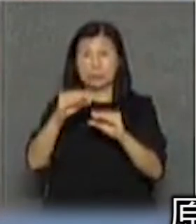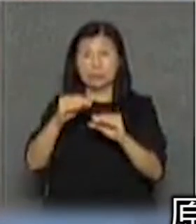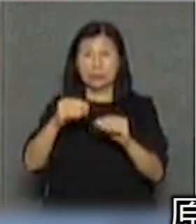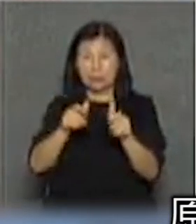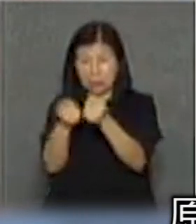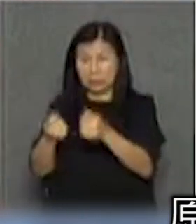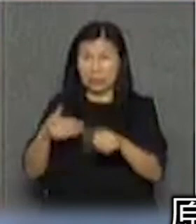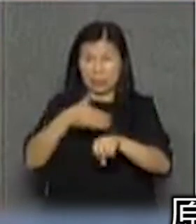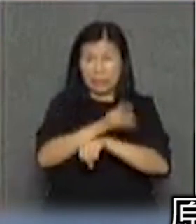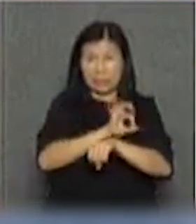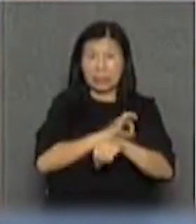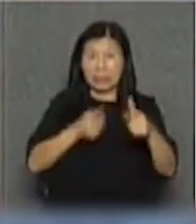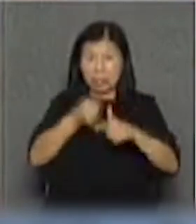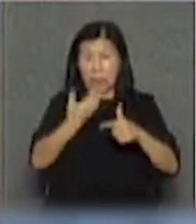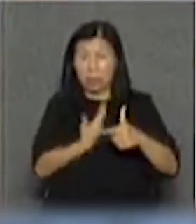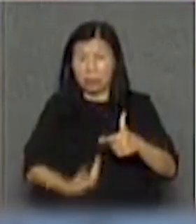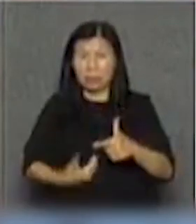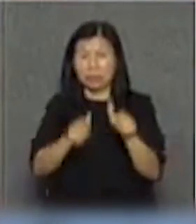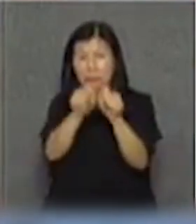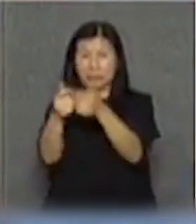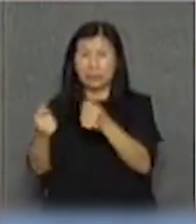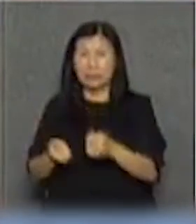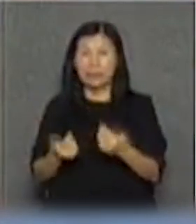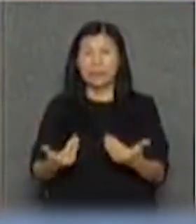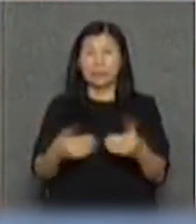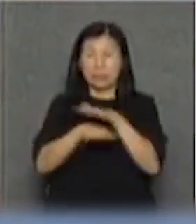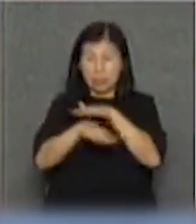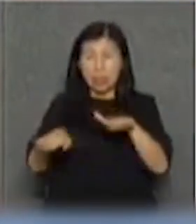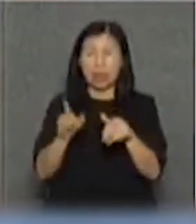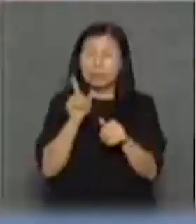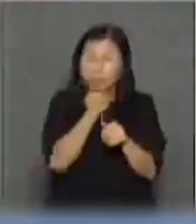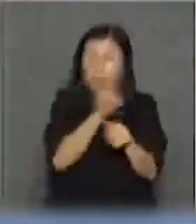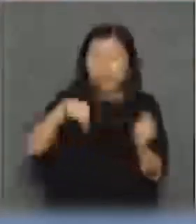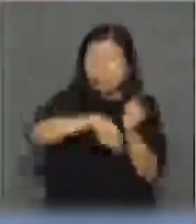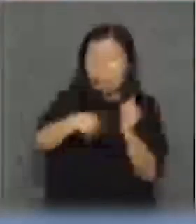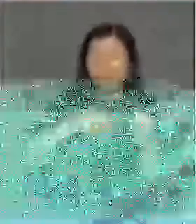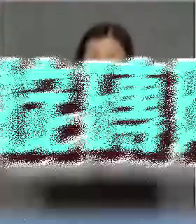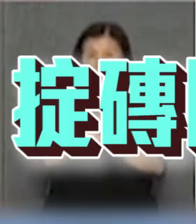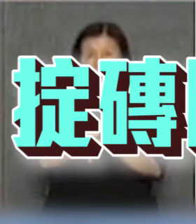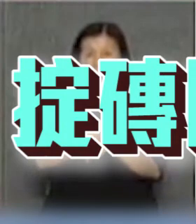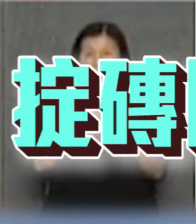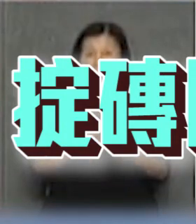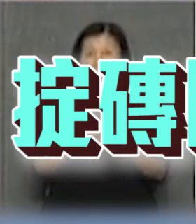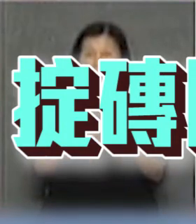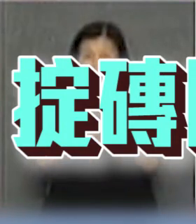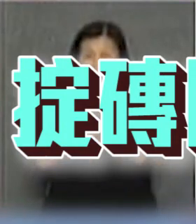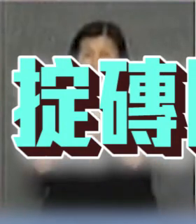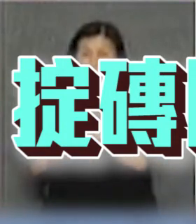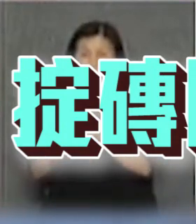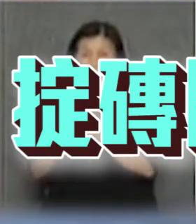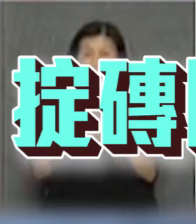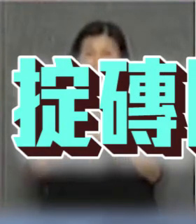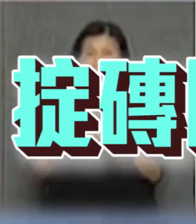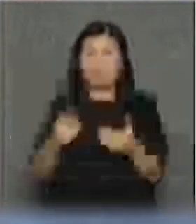社会嘅公义，破坏紧我哋一个安宁嘅社会，随时可以令人哋失去佢嘅